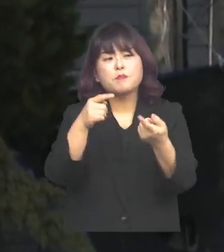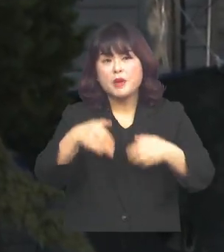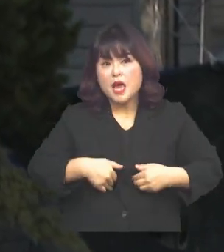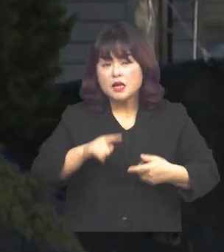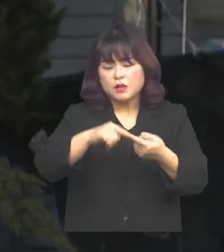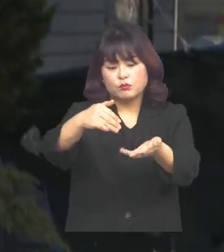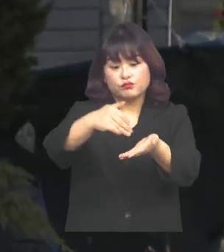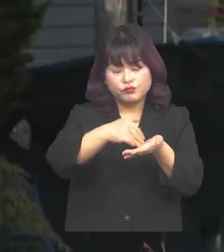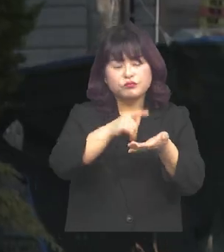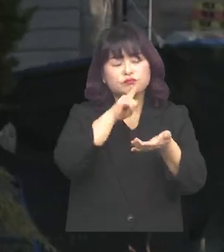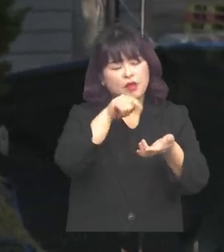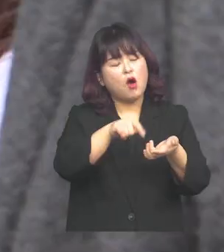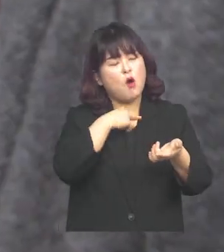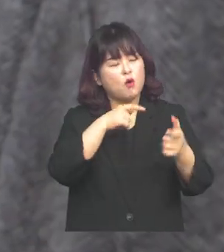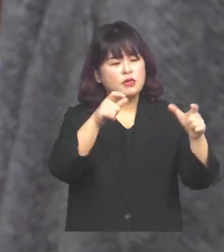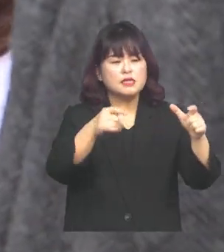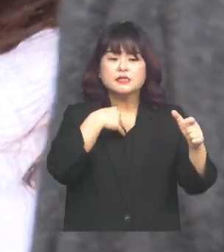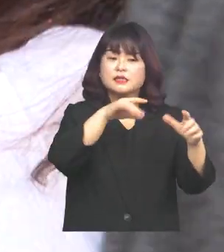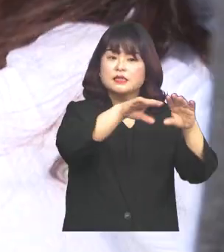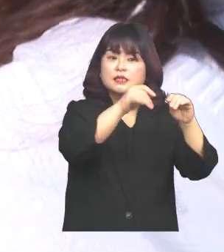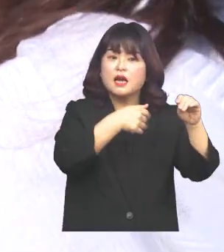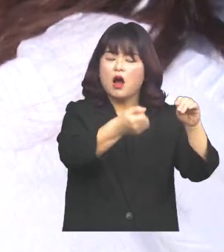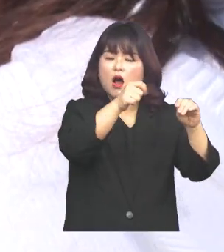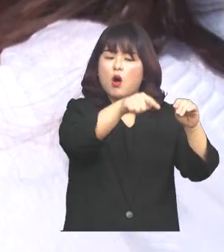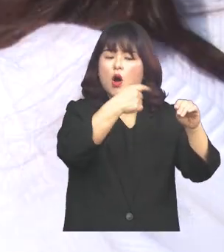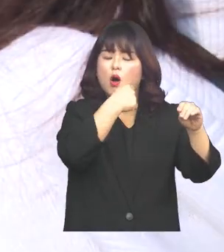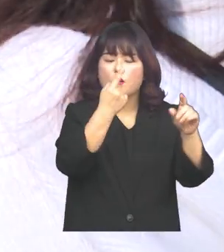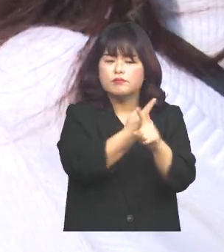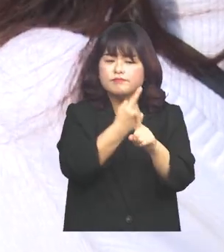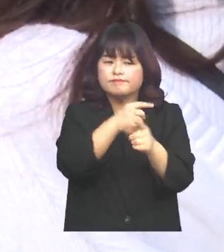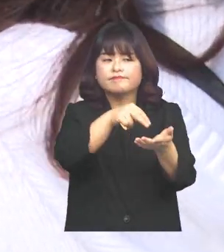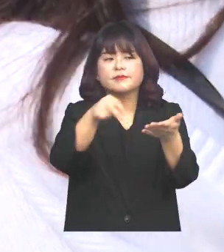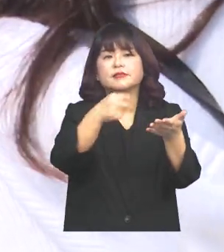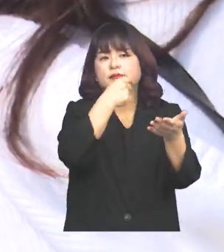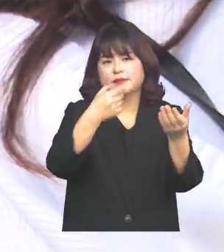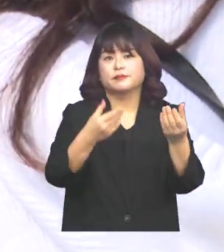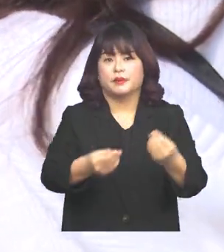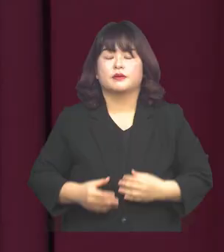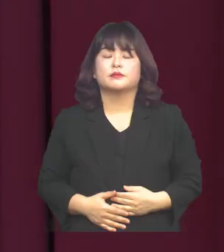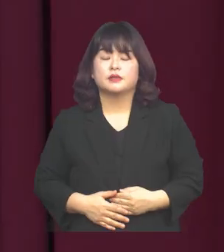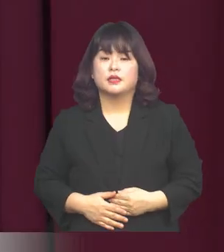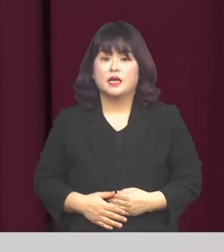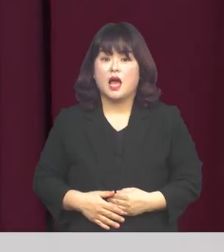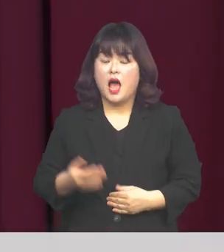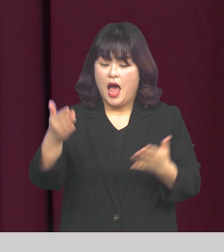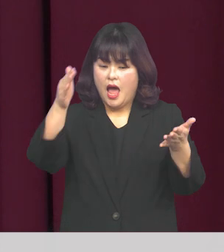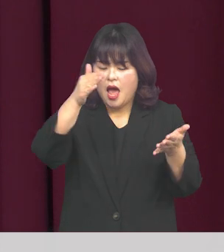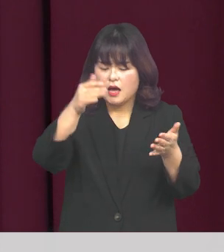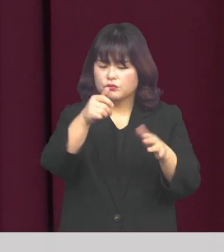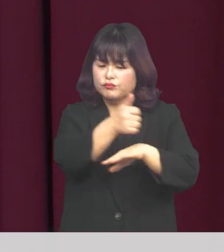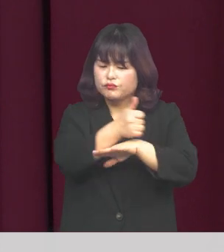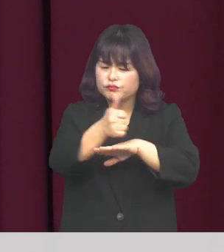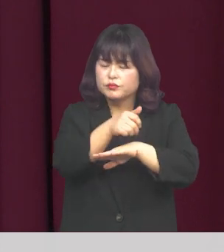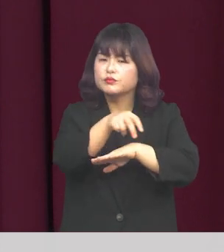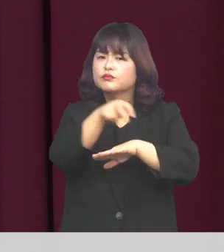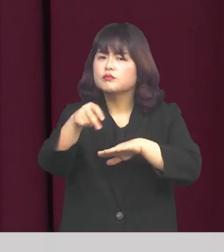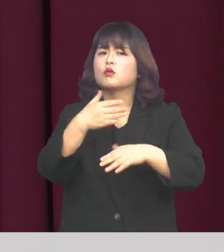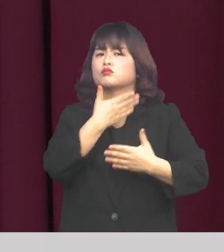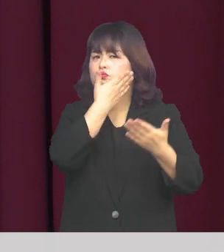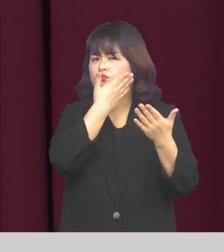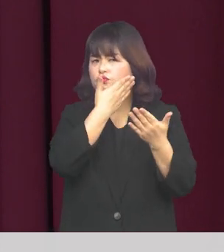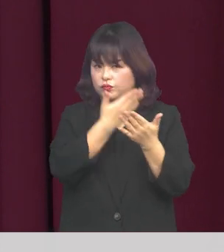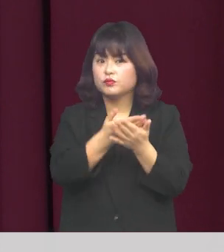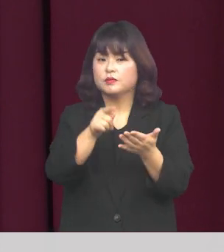필요하다는 건의를 듣고 학교 주변 시유지를 활용해 승하차 구역을 조성했습니다. 학생들 통학 안전 정말